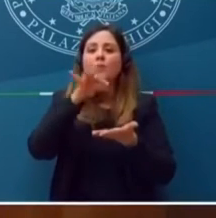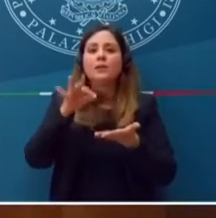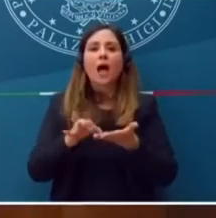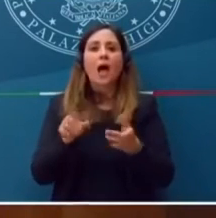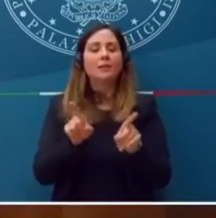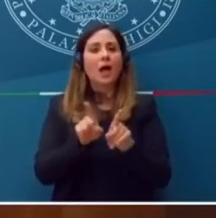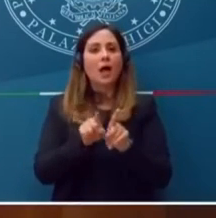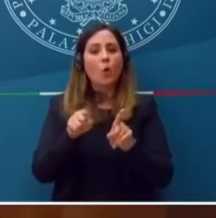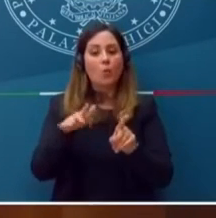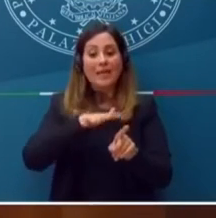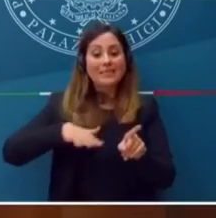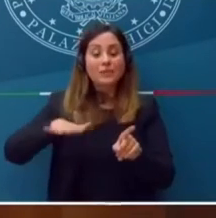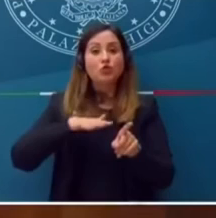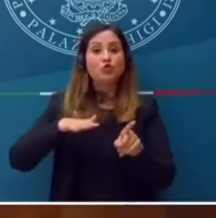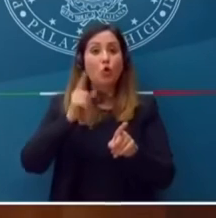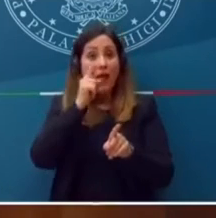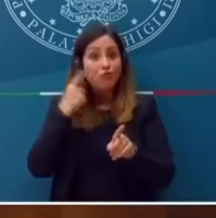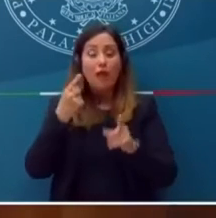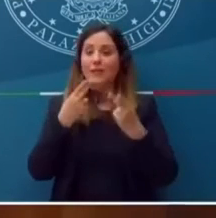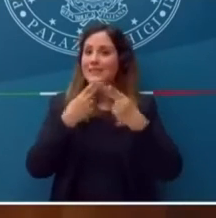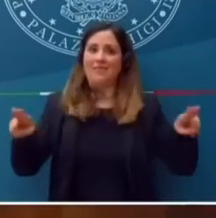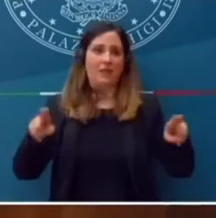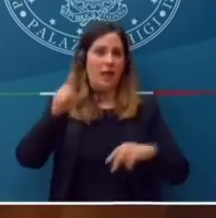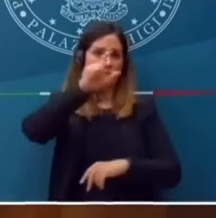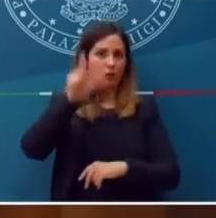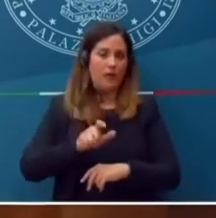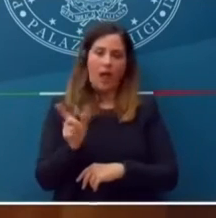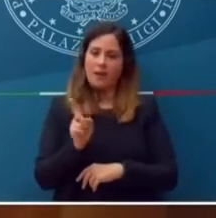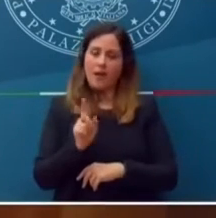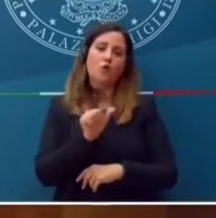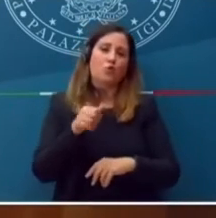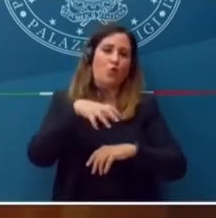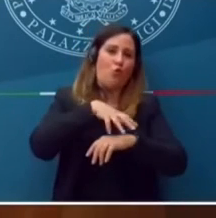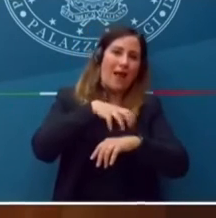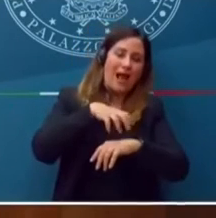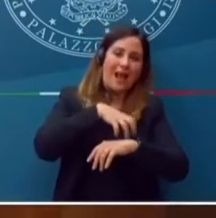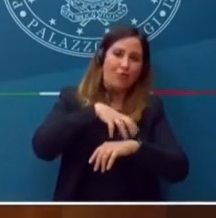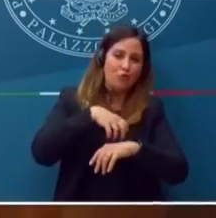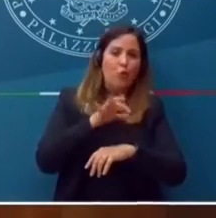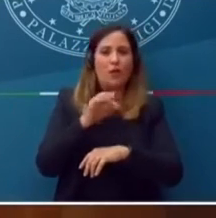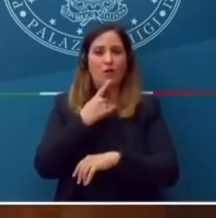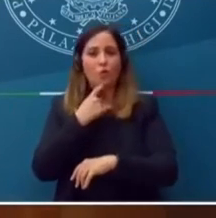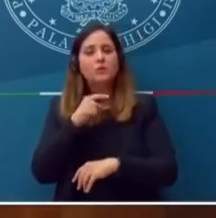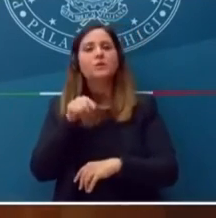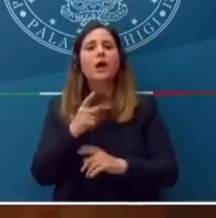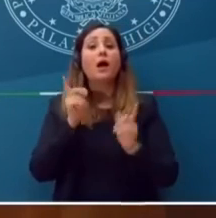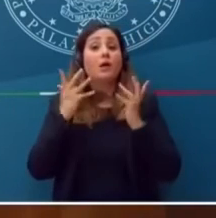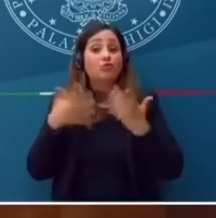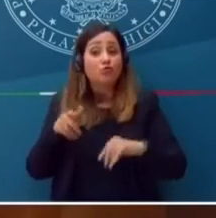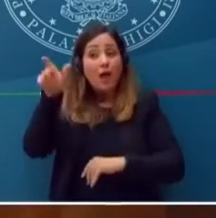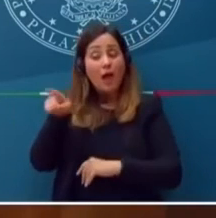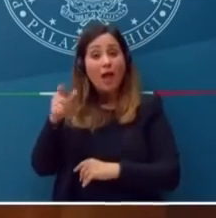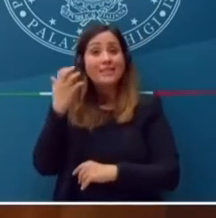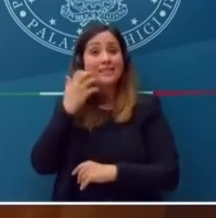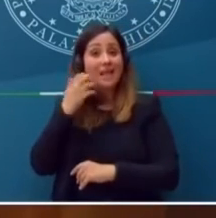di zona gialla per tutta l'Italia, se anche questa, a sentire anche Salvini nella dichiarazione che ha fatto, se anche questa